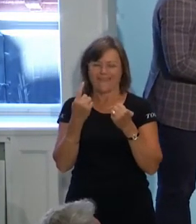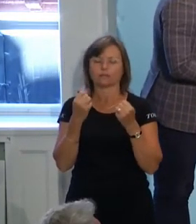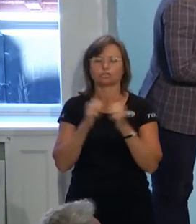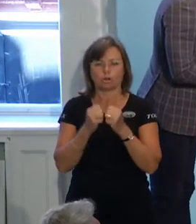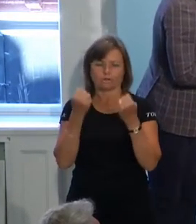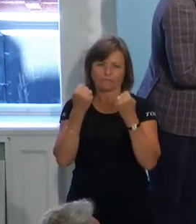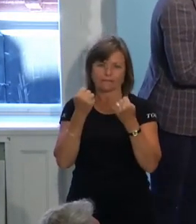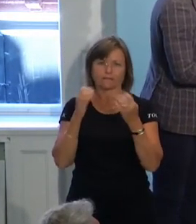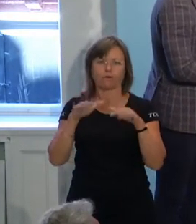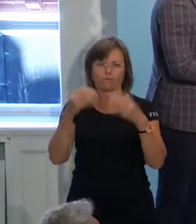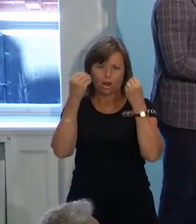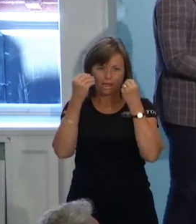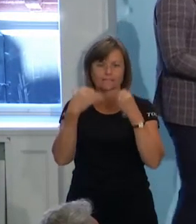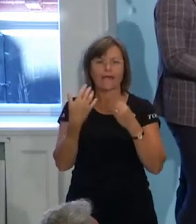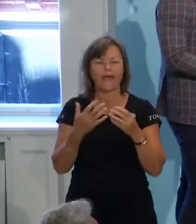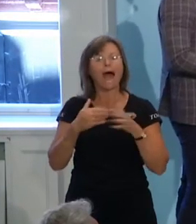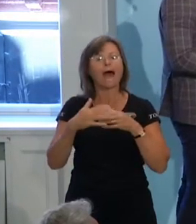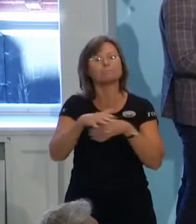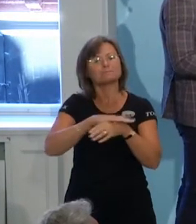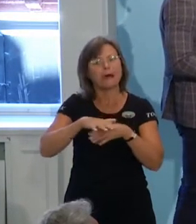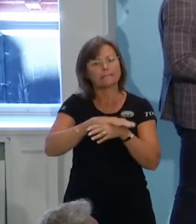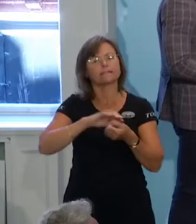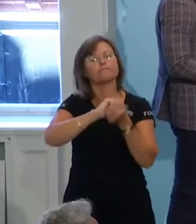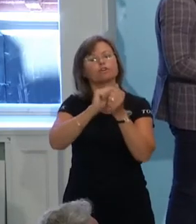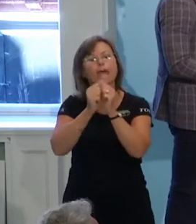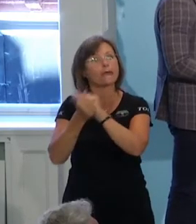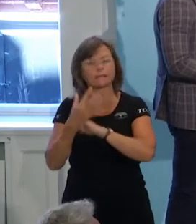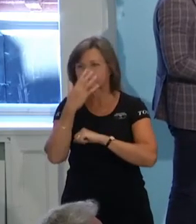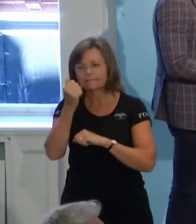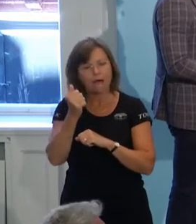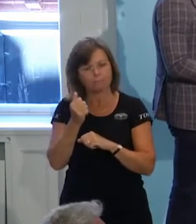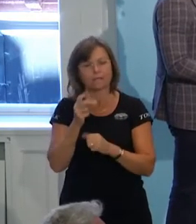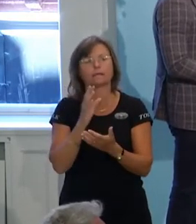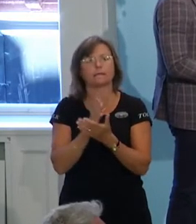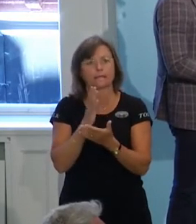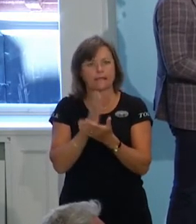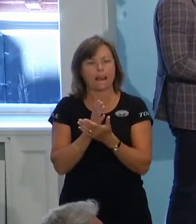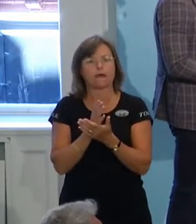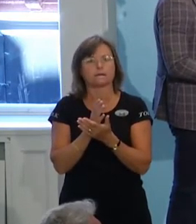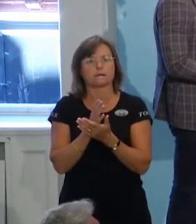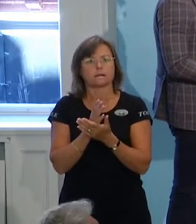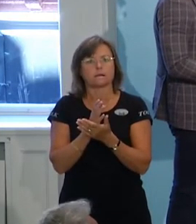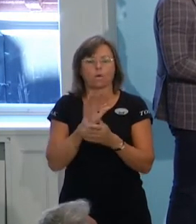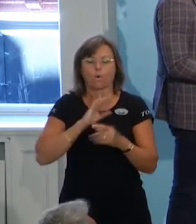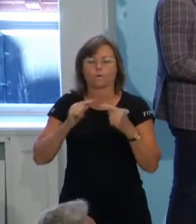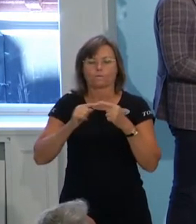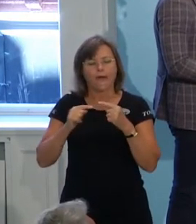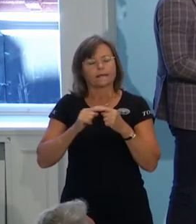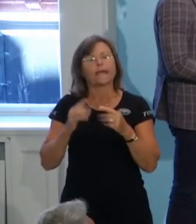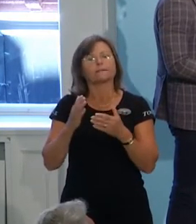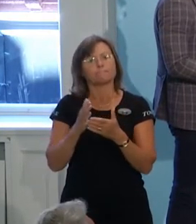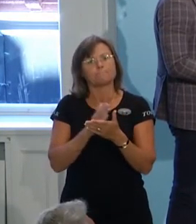ju att arbetsmarknaden förändras snabbt. Det gäller att kunna ha närhet